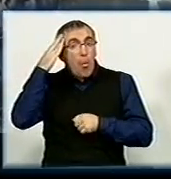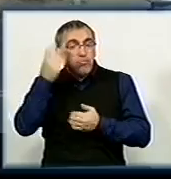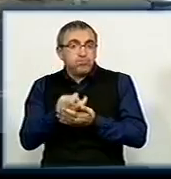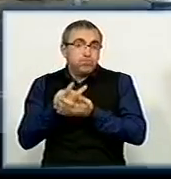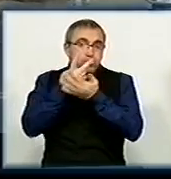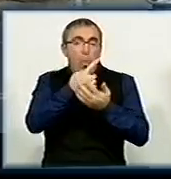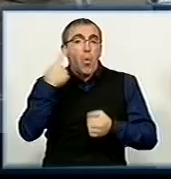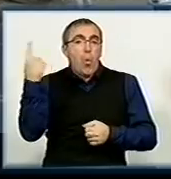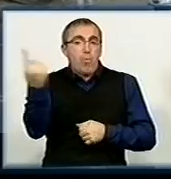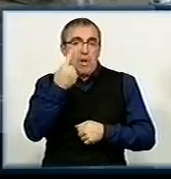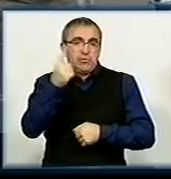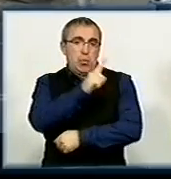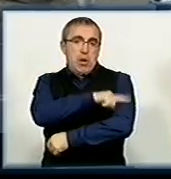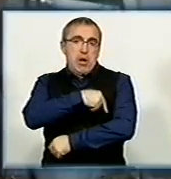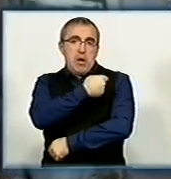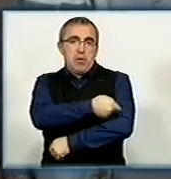лікарню.